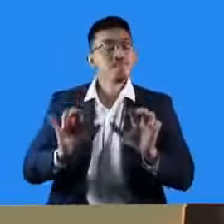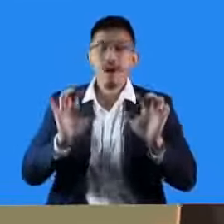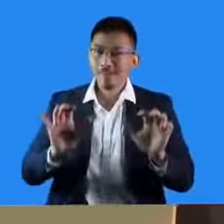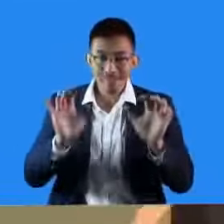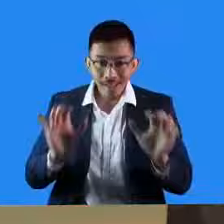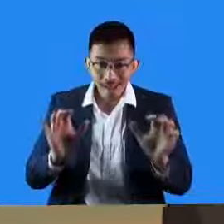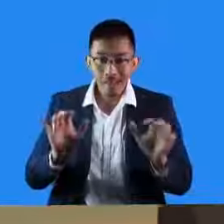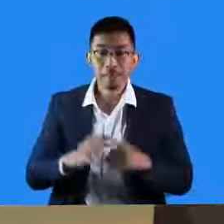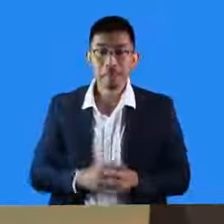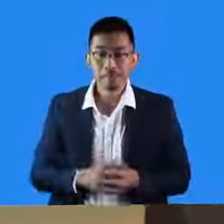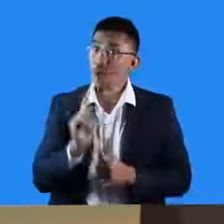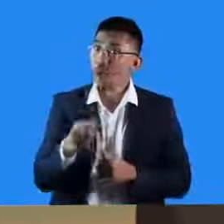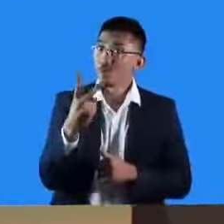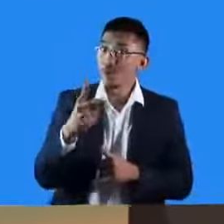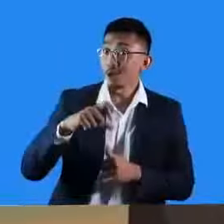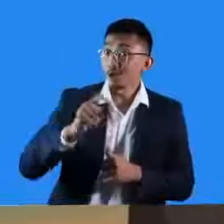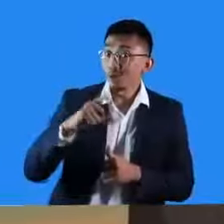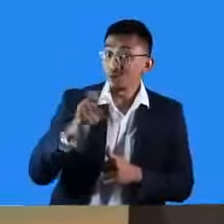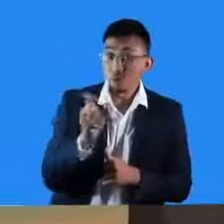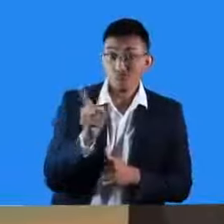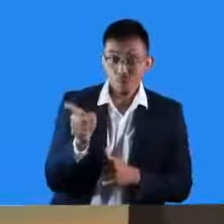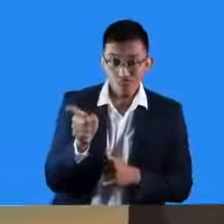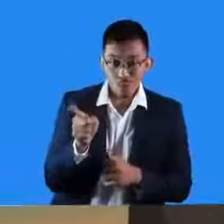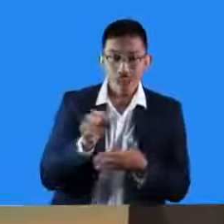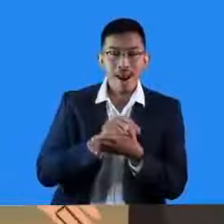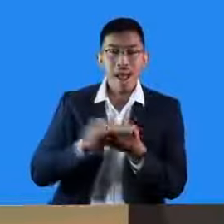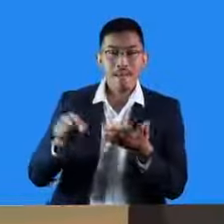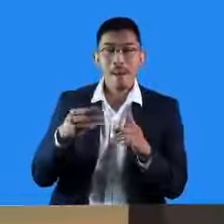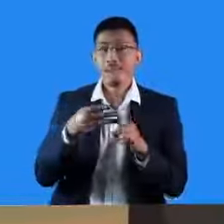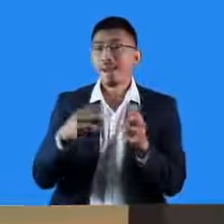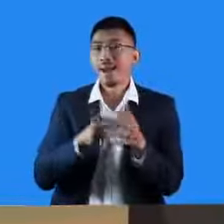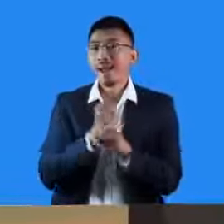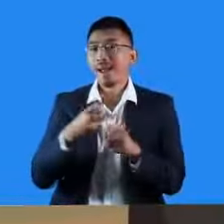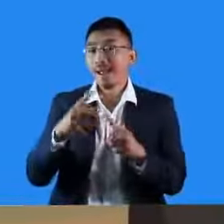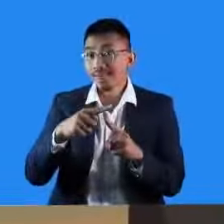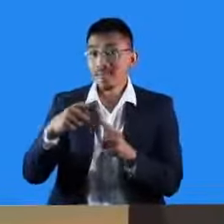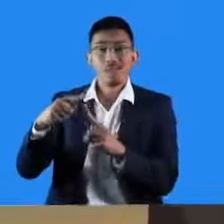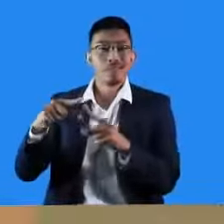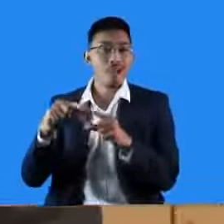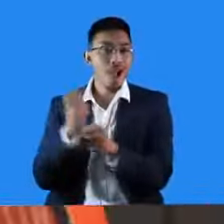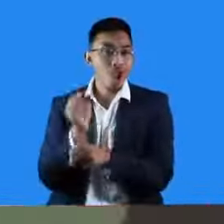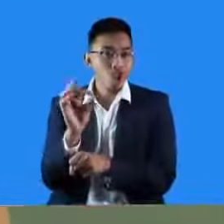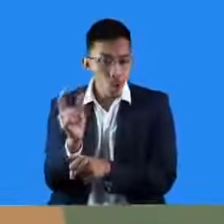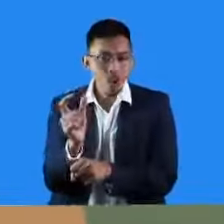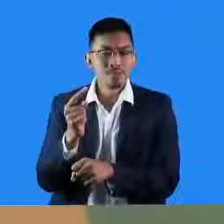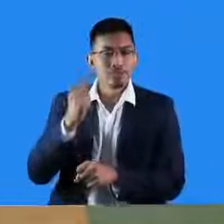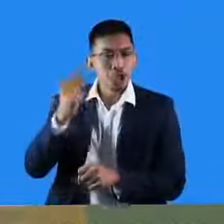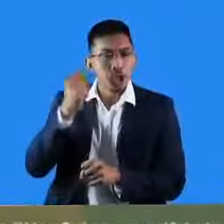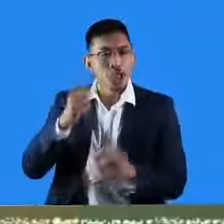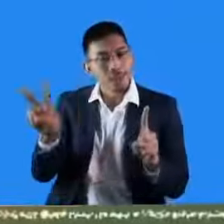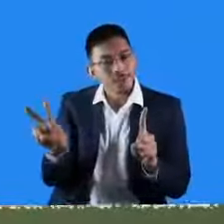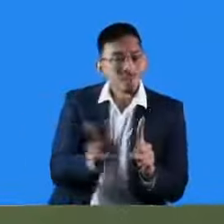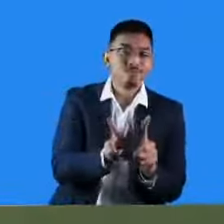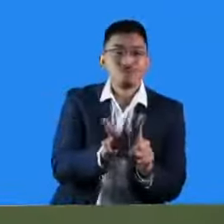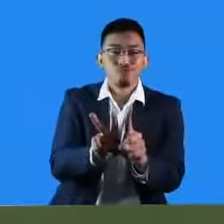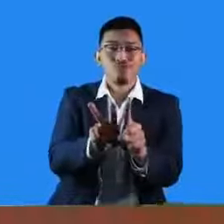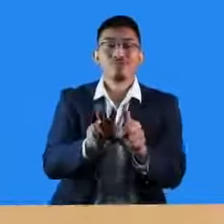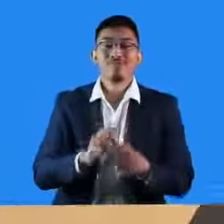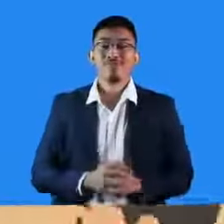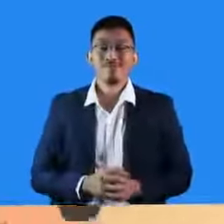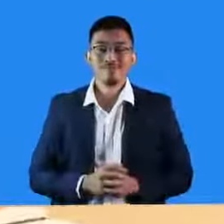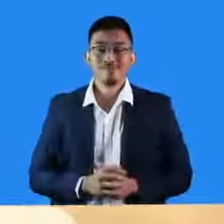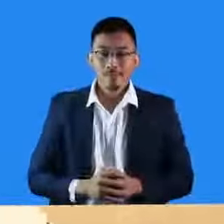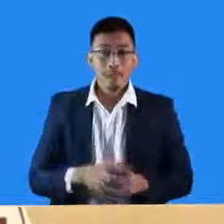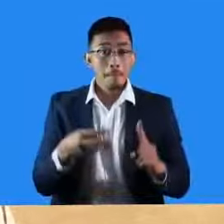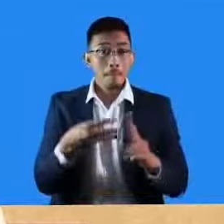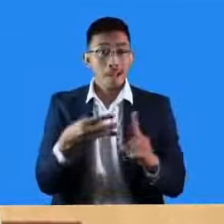orang. Dua cucu kesayangannya, Benget dan Tagor pun sering menemaninya. Benget memutuskan untuk menjadi